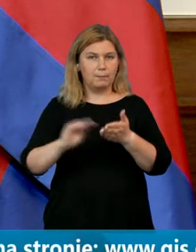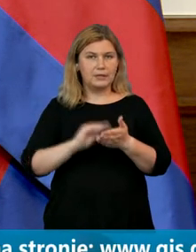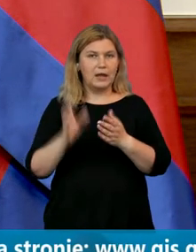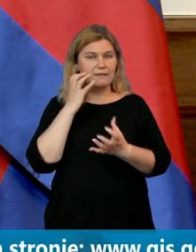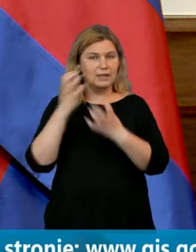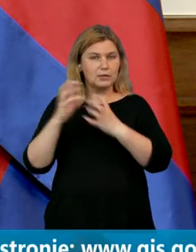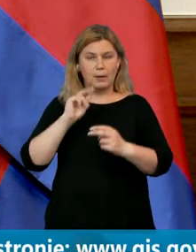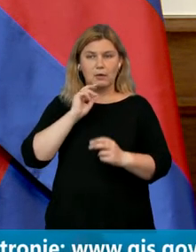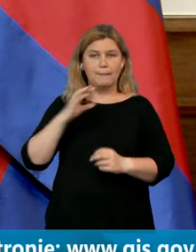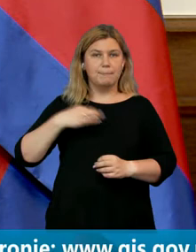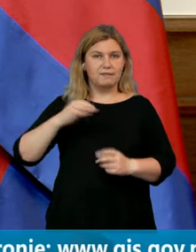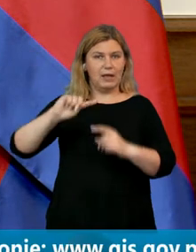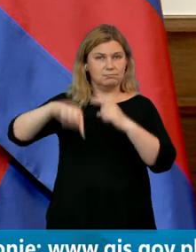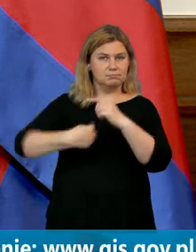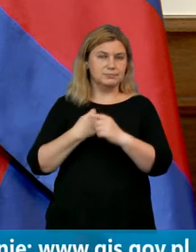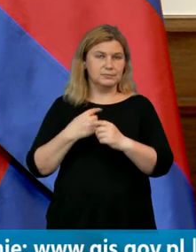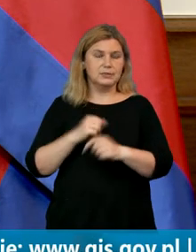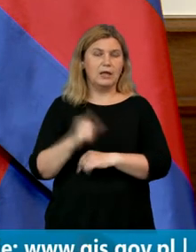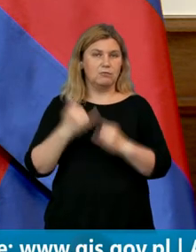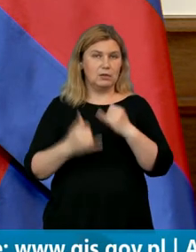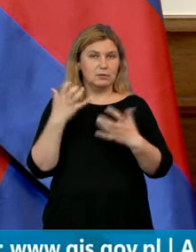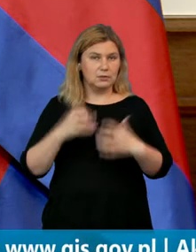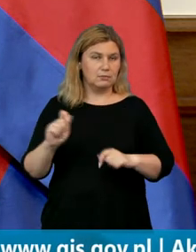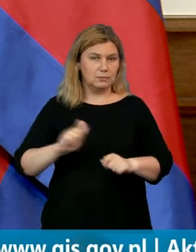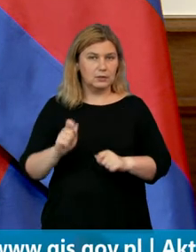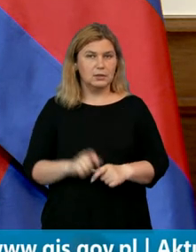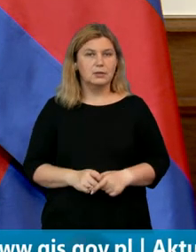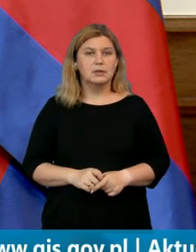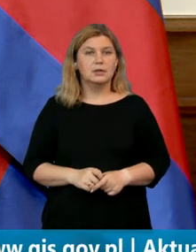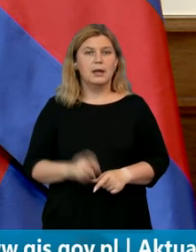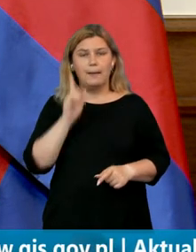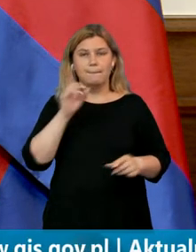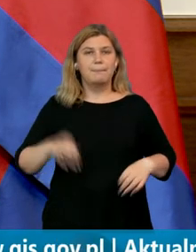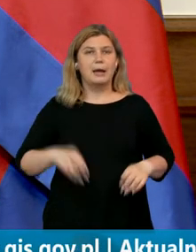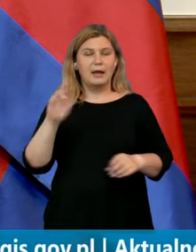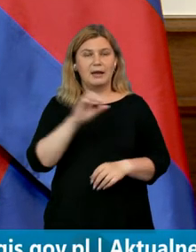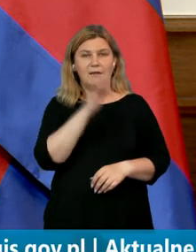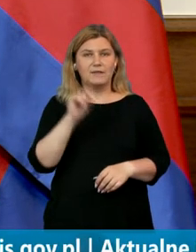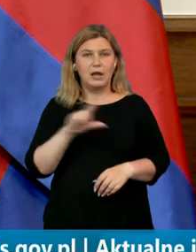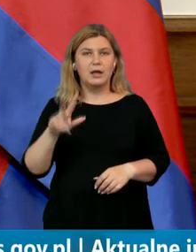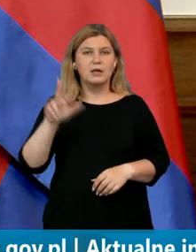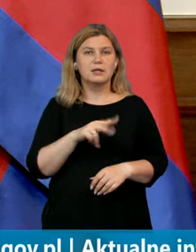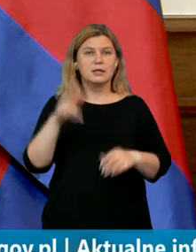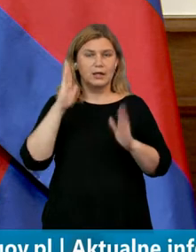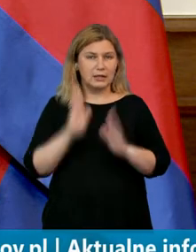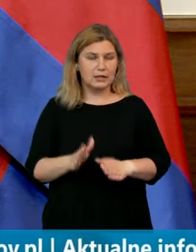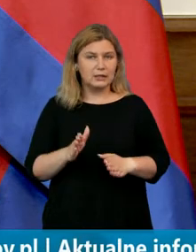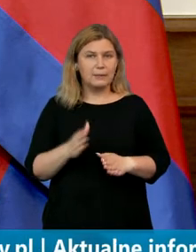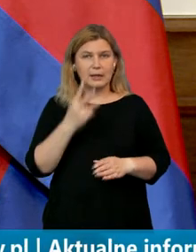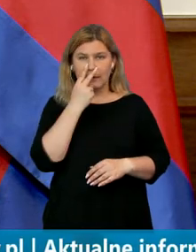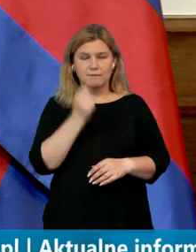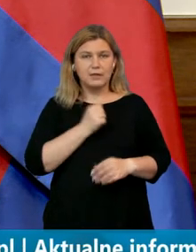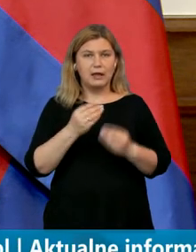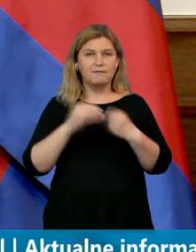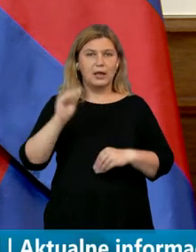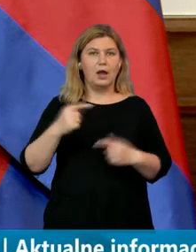oczekujecie reakcji z mojej strony. Przechodzimy do pytań. Panie Rafał, kiedy będzie widać więcej niż dwie